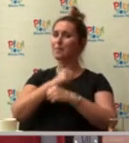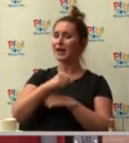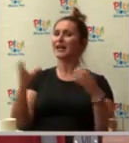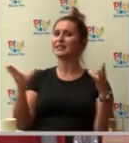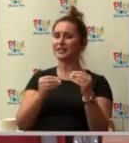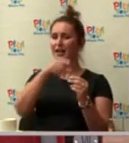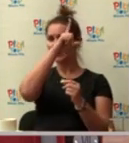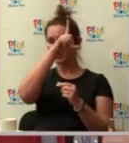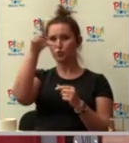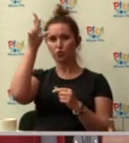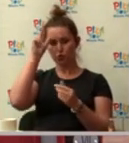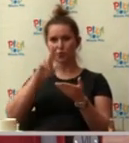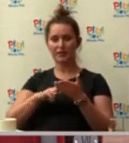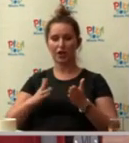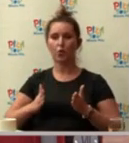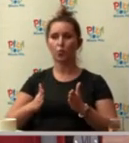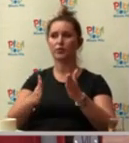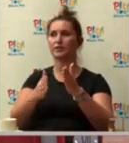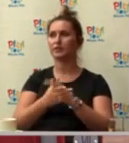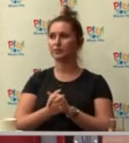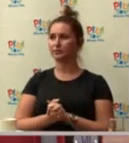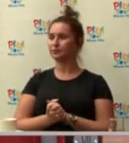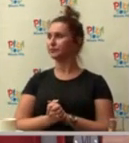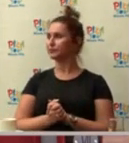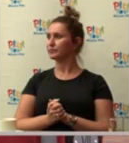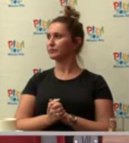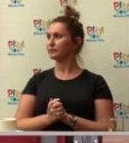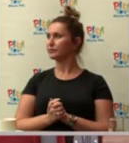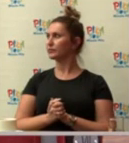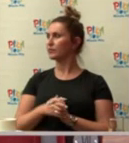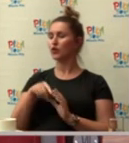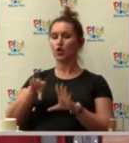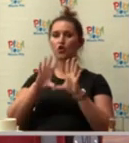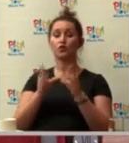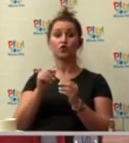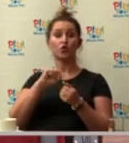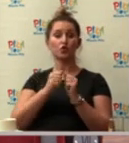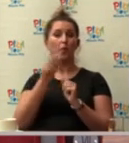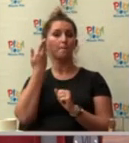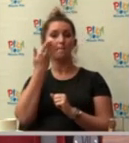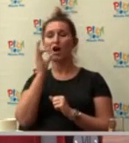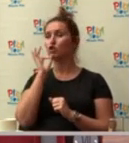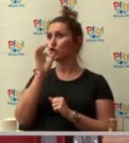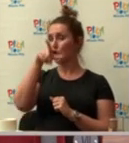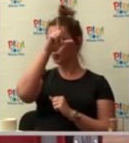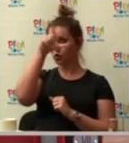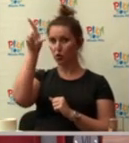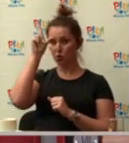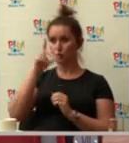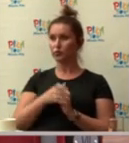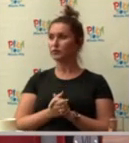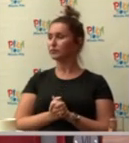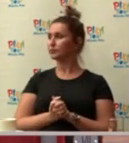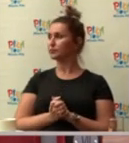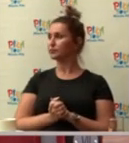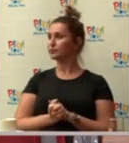zachowują w ten czy w inny sposób. Ale naprawdę to wszystko są najbardziej wartościowi ludzie, z którymi mogłem się spotkać. A kiedyś powiedziałem,